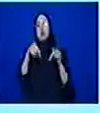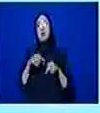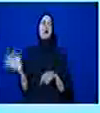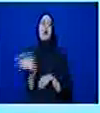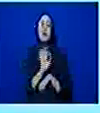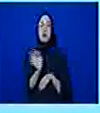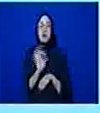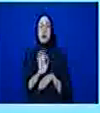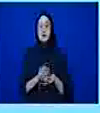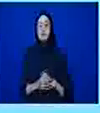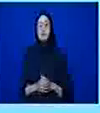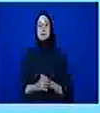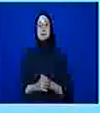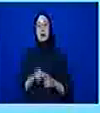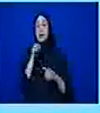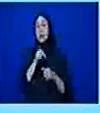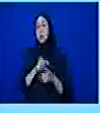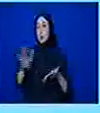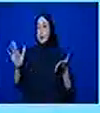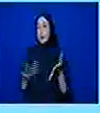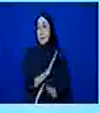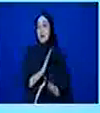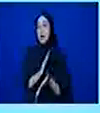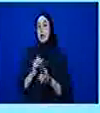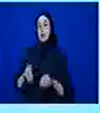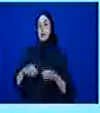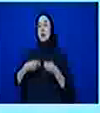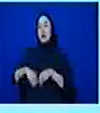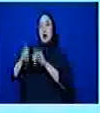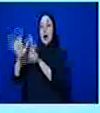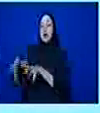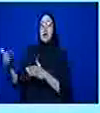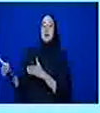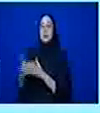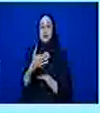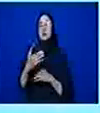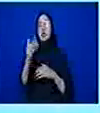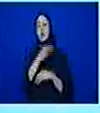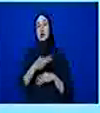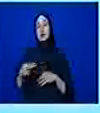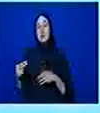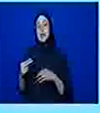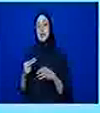ada. Menjadi kesempatan bagi nelayan-nelayan kita untuk